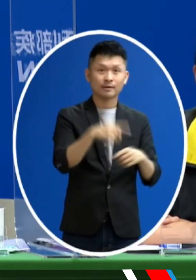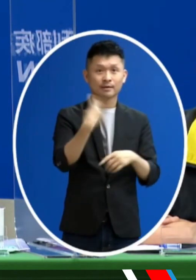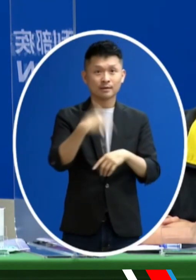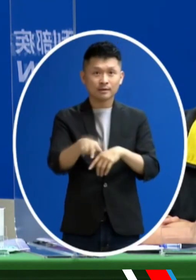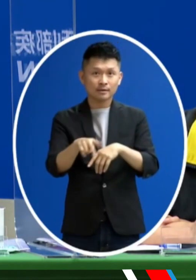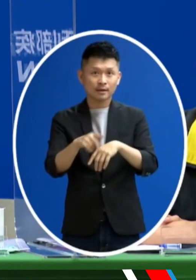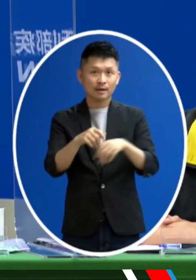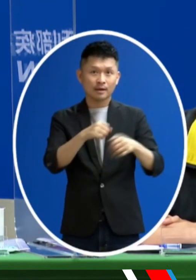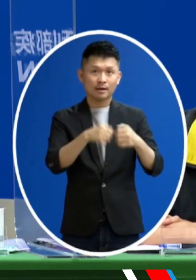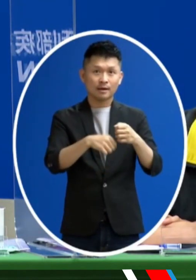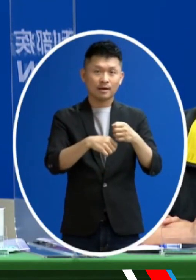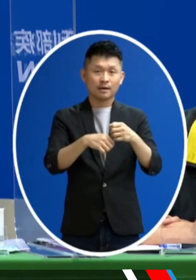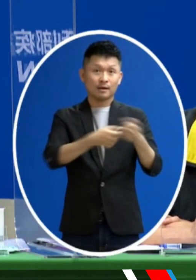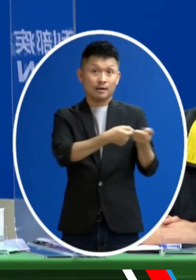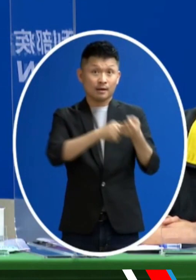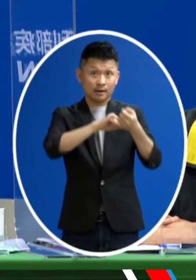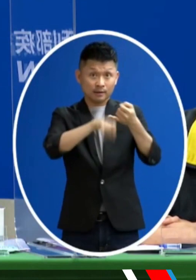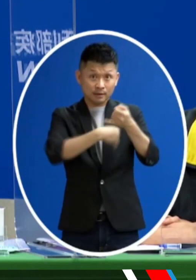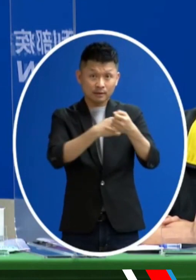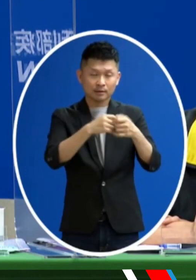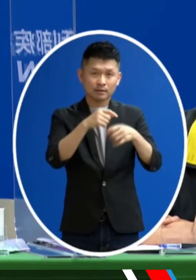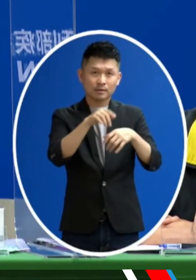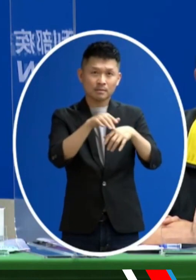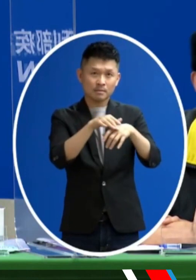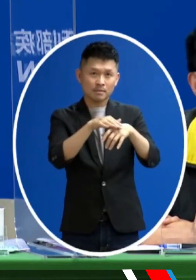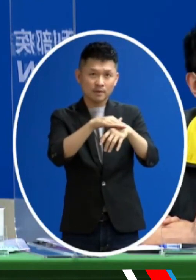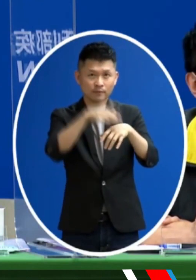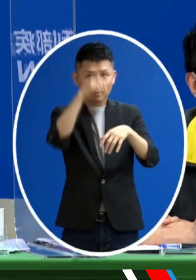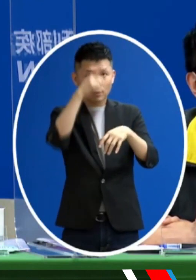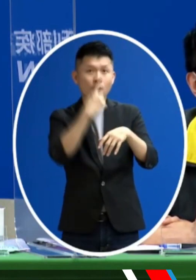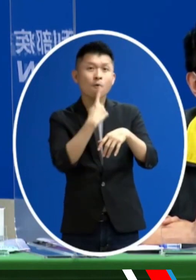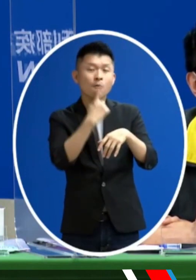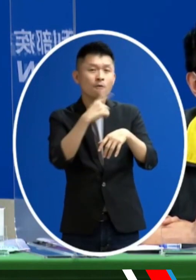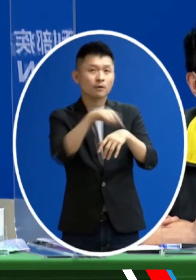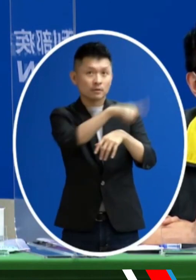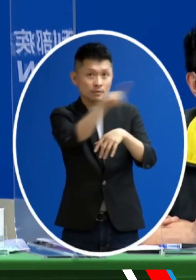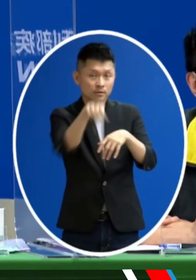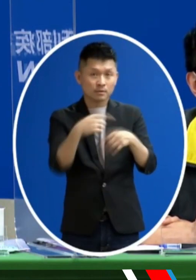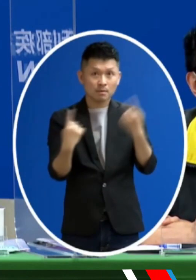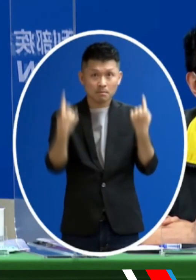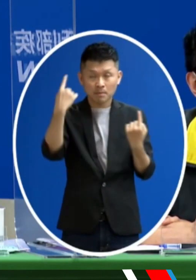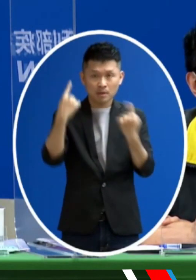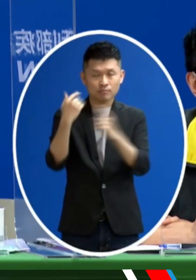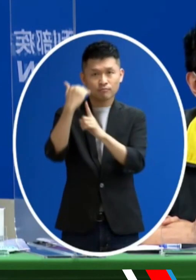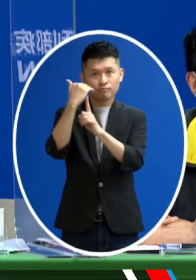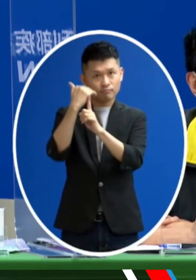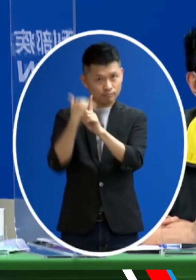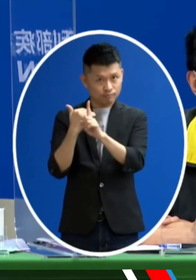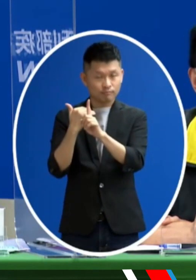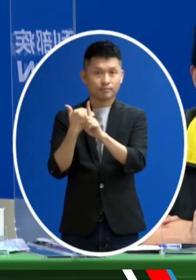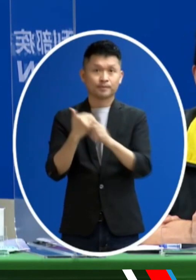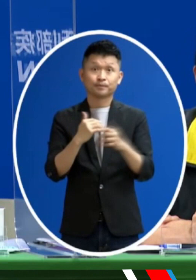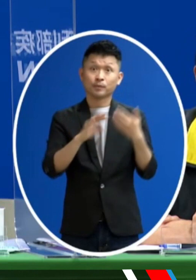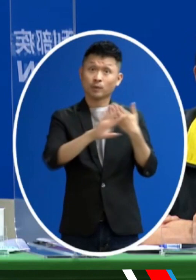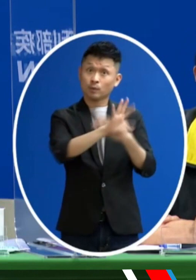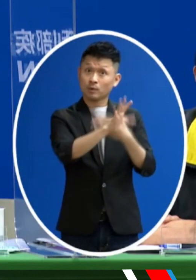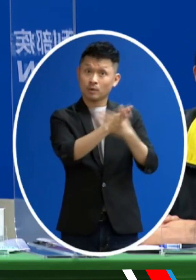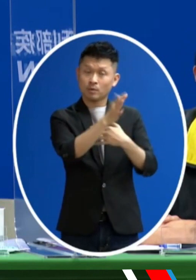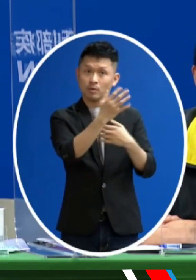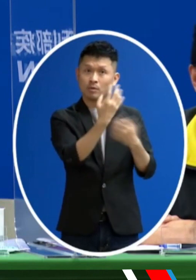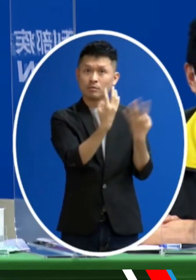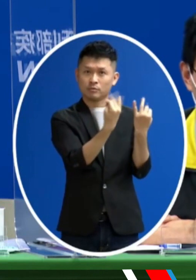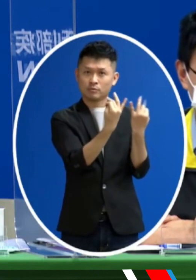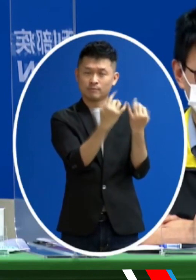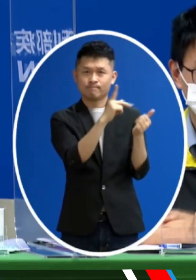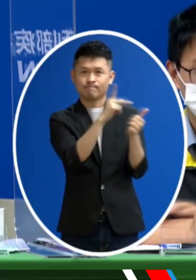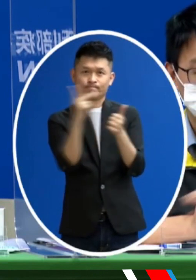的人的孩子来的少，少到至少少一半以下。所以外国的数字我们就没有办法